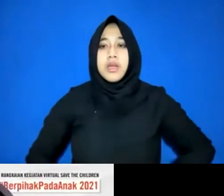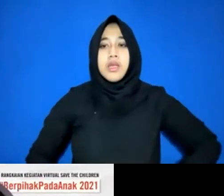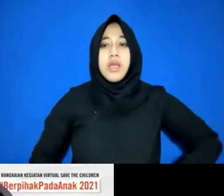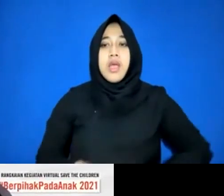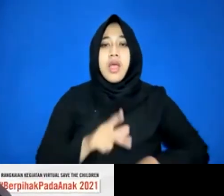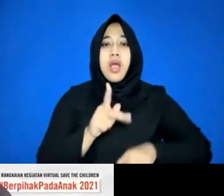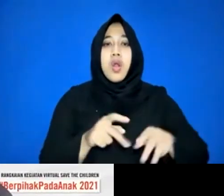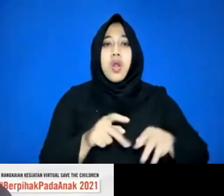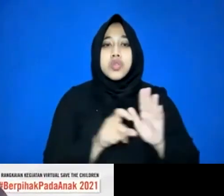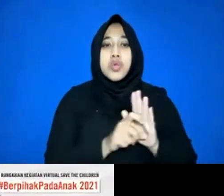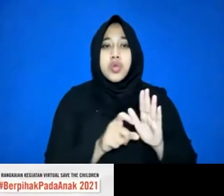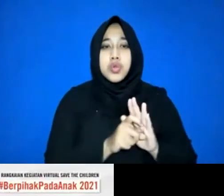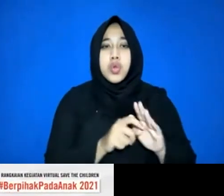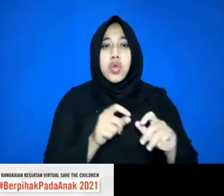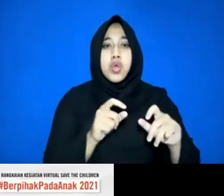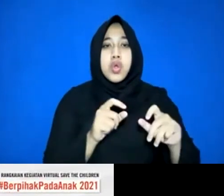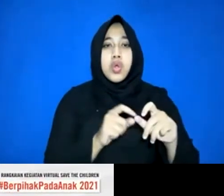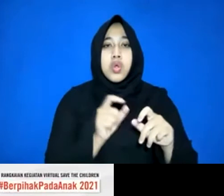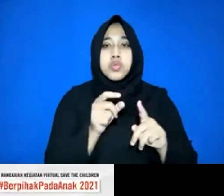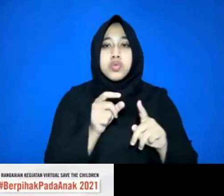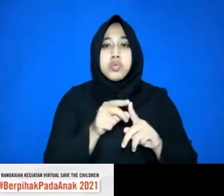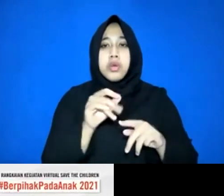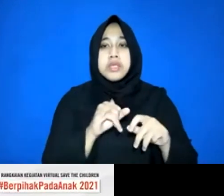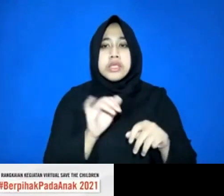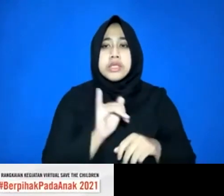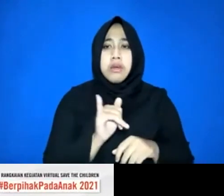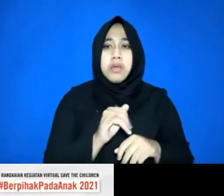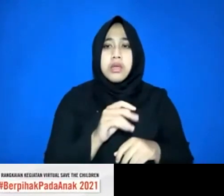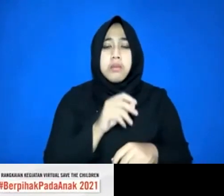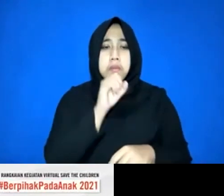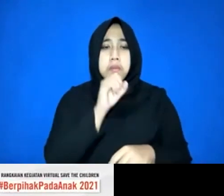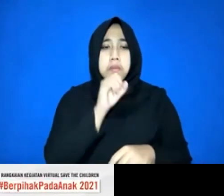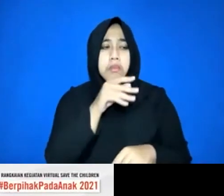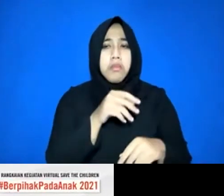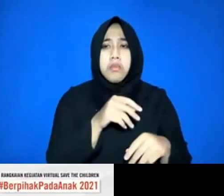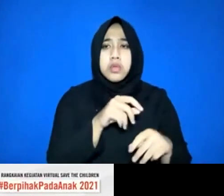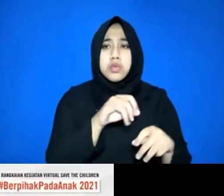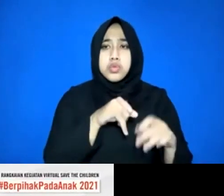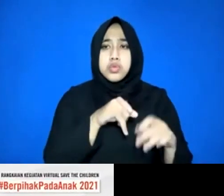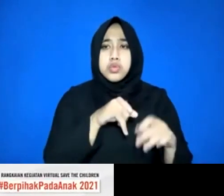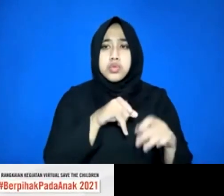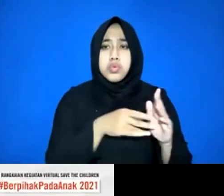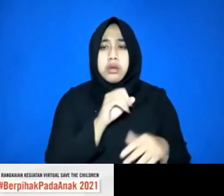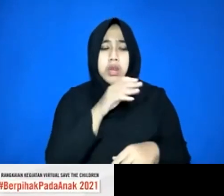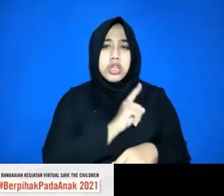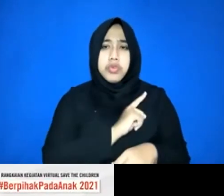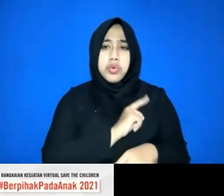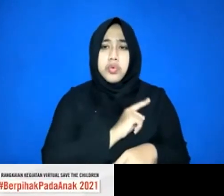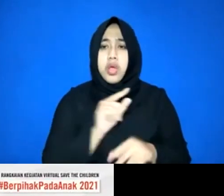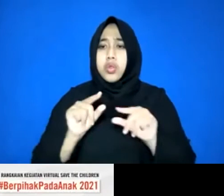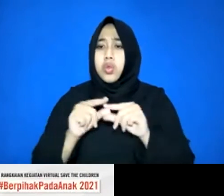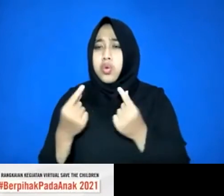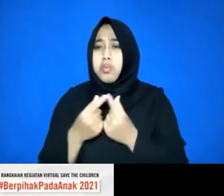bentuk model supervisinya gitu ya, apakah sama seperti yang dikatakan Mas Jumali tadi, individual, grup